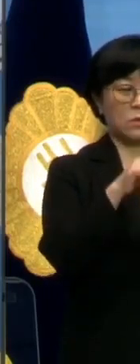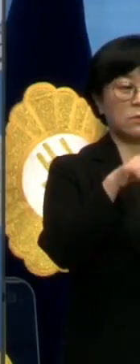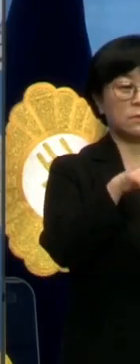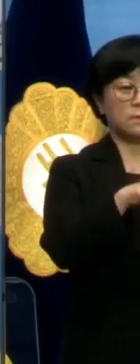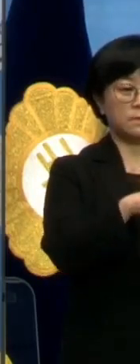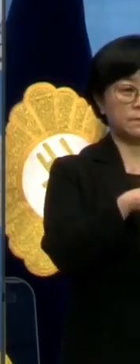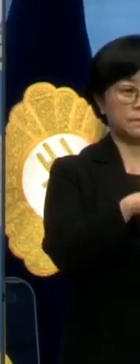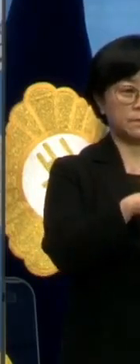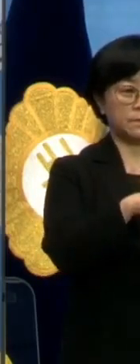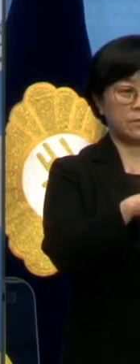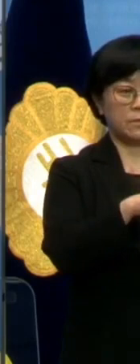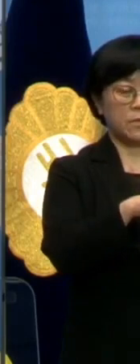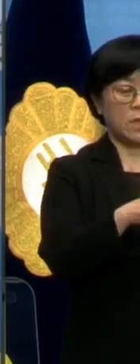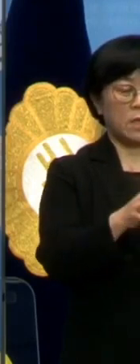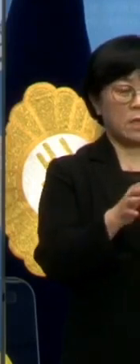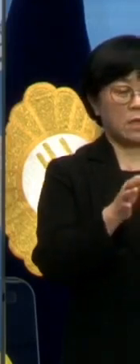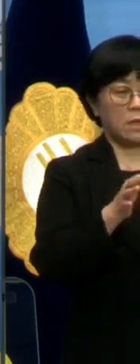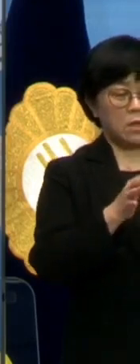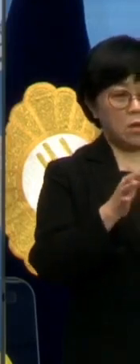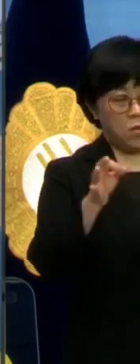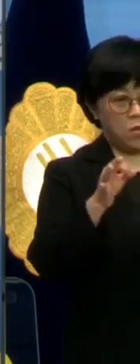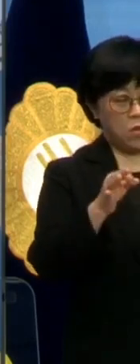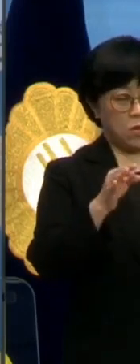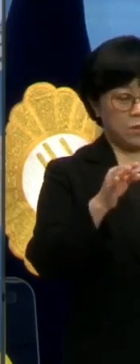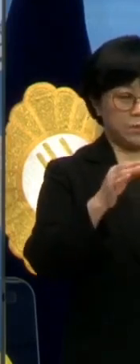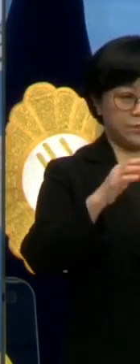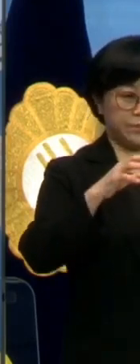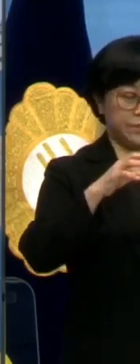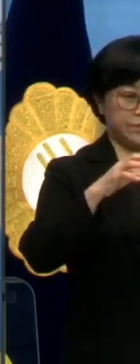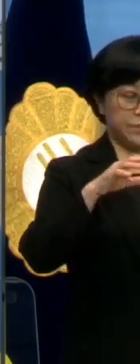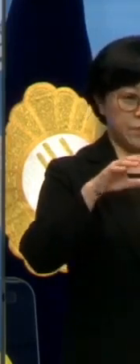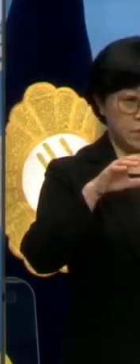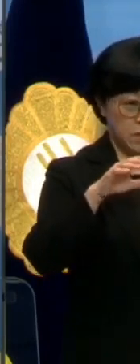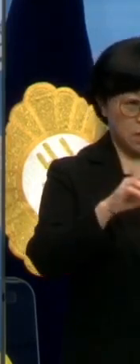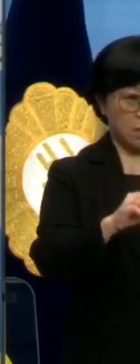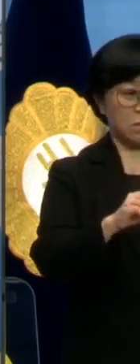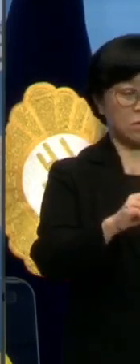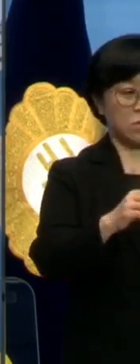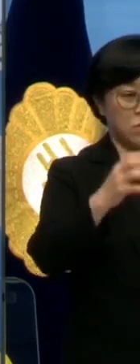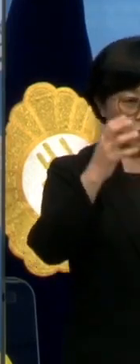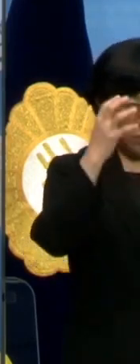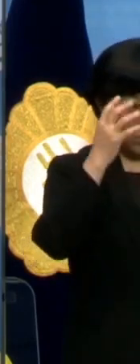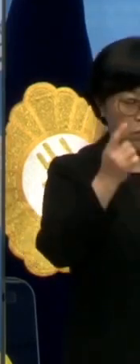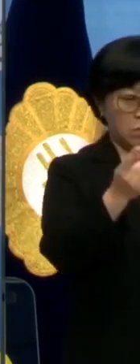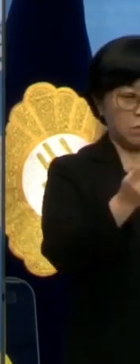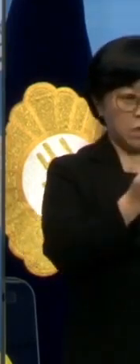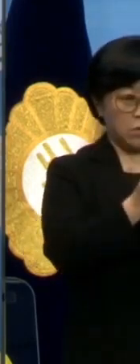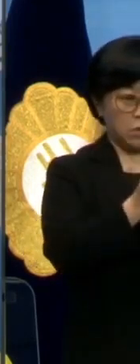차원에서 영업 제한으로 고통을 받고 계신 수많은 소상공인들에게